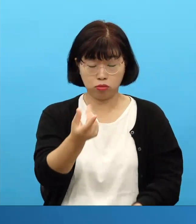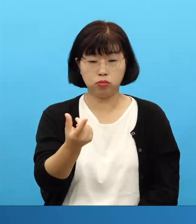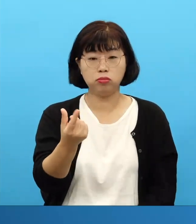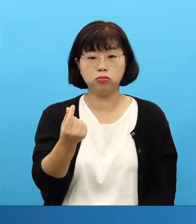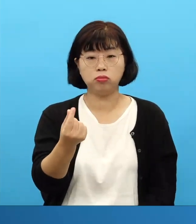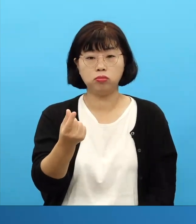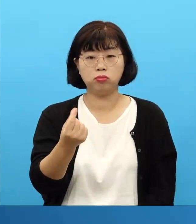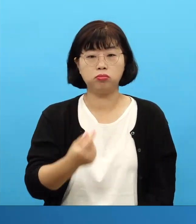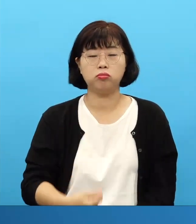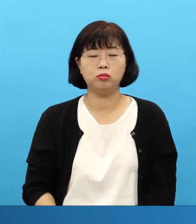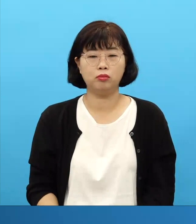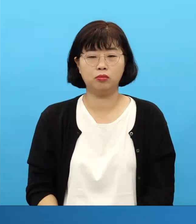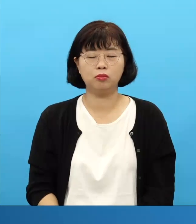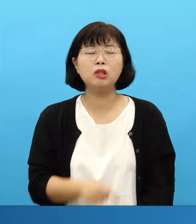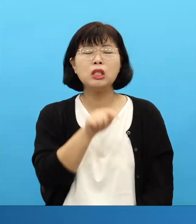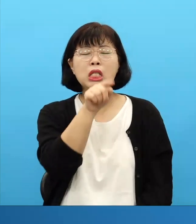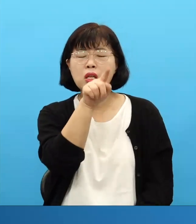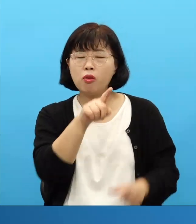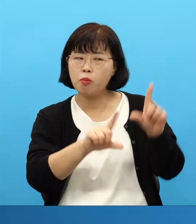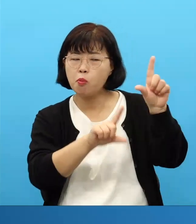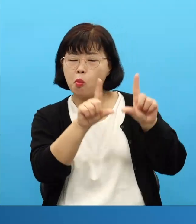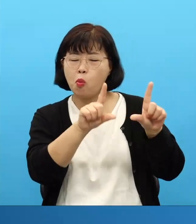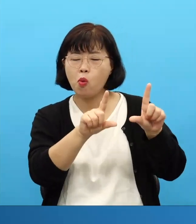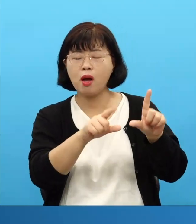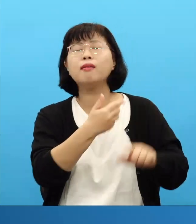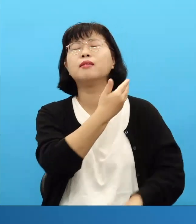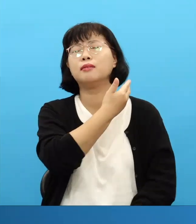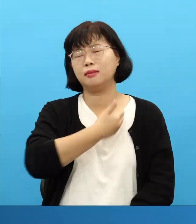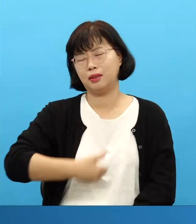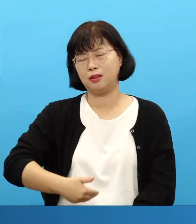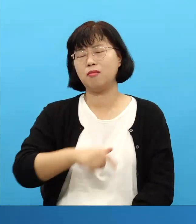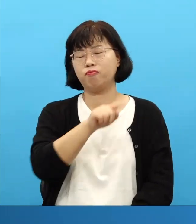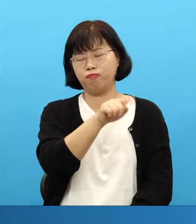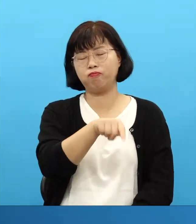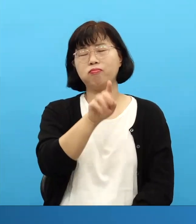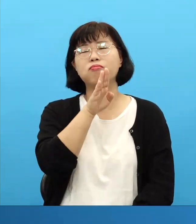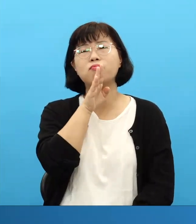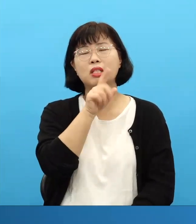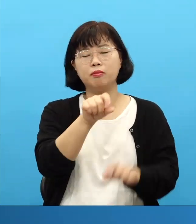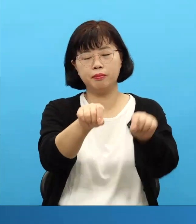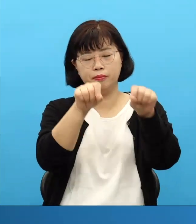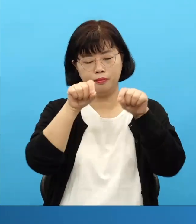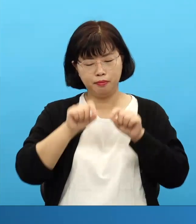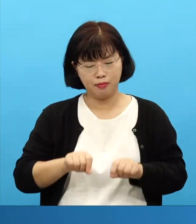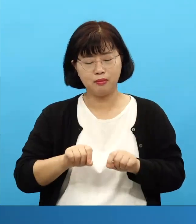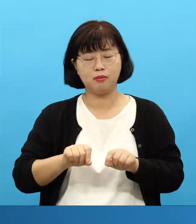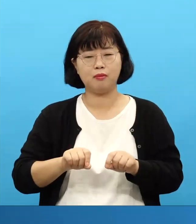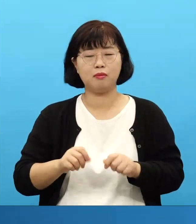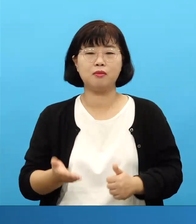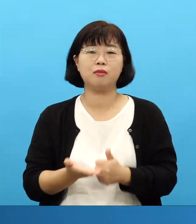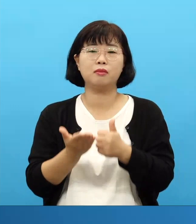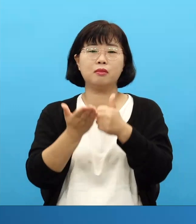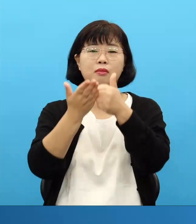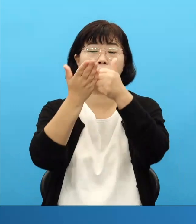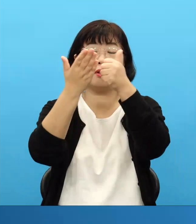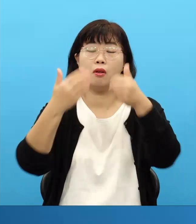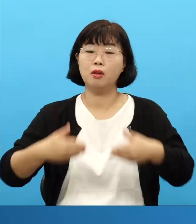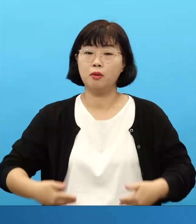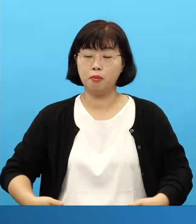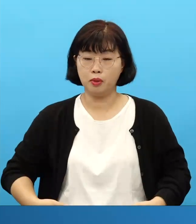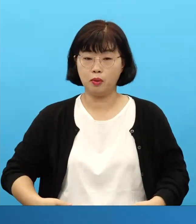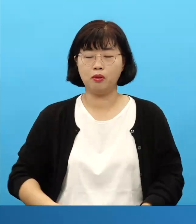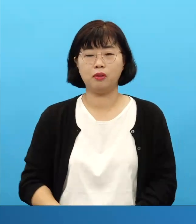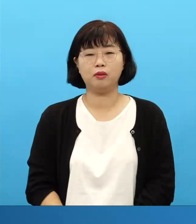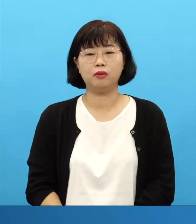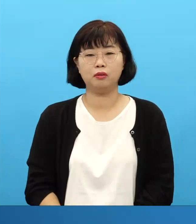unstoppable. 이 제자를 말해요. I'm talking about this. 이런 제자도 일어나야 됩니다. These kind of disciples must arise. 어림 올 필요도 없지만 올 수도